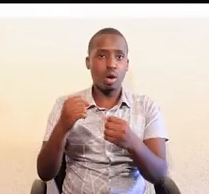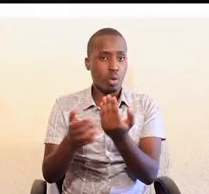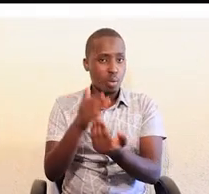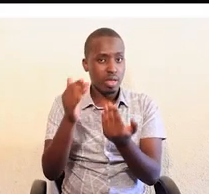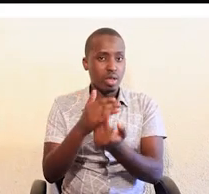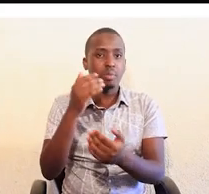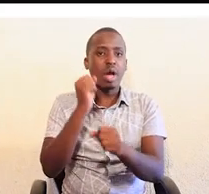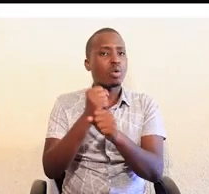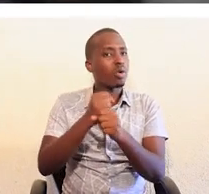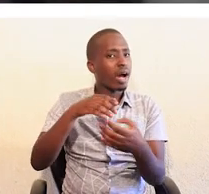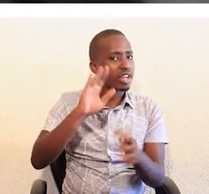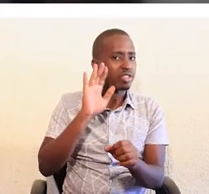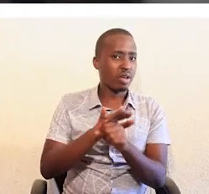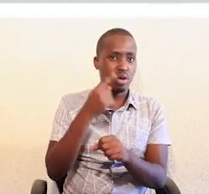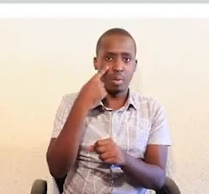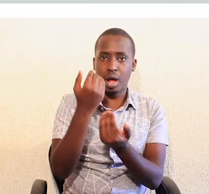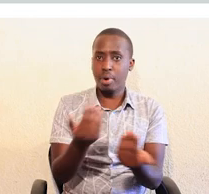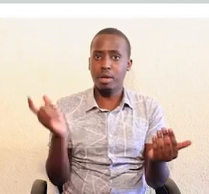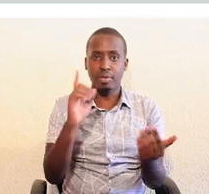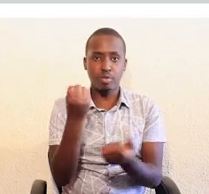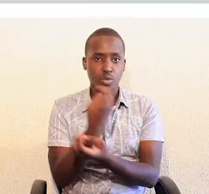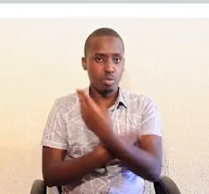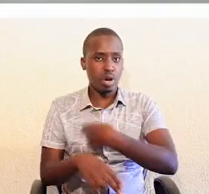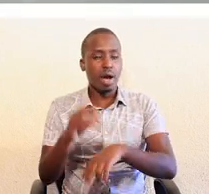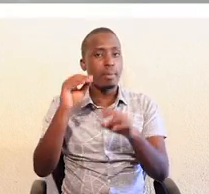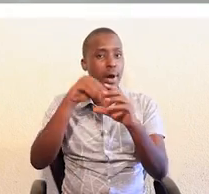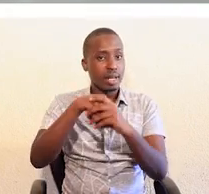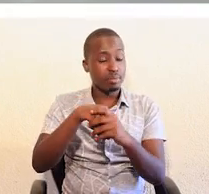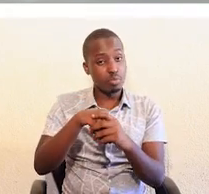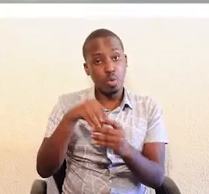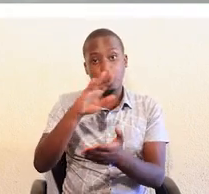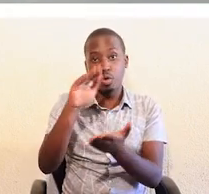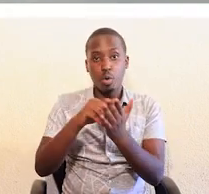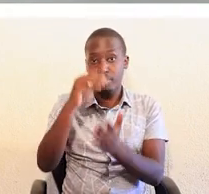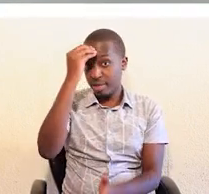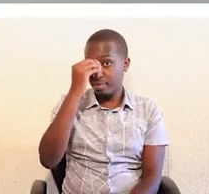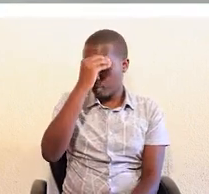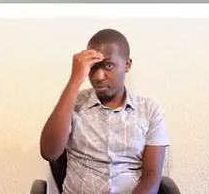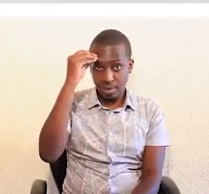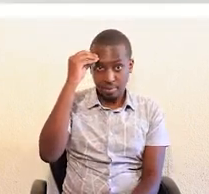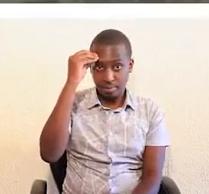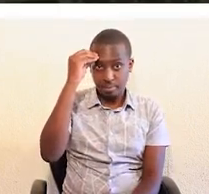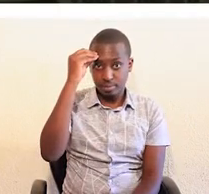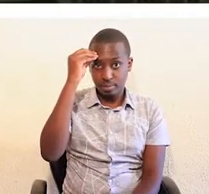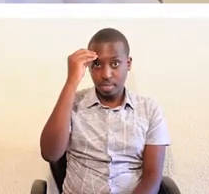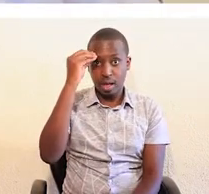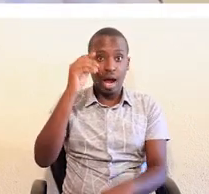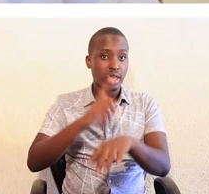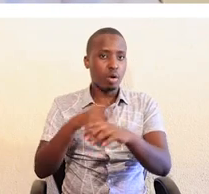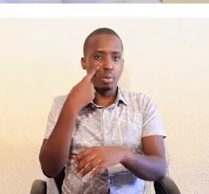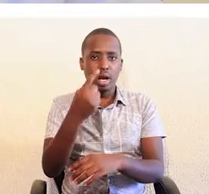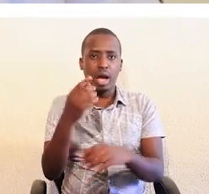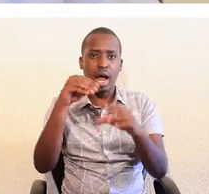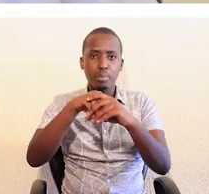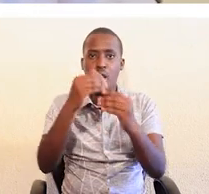yabitaho byajyaga bikorwa kenshi ugasanga abana badafite ubumuga nk'abari muri mu bigo by'imfubyi